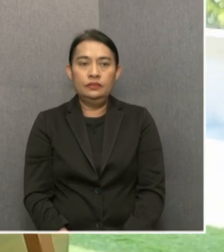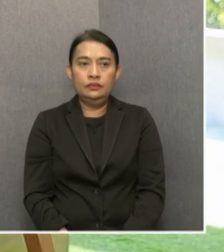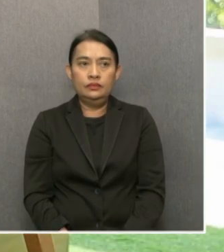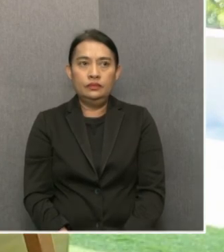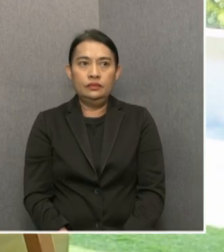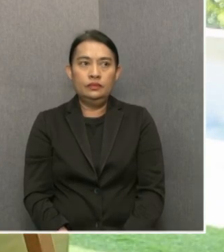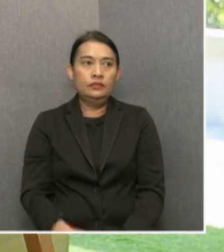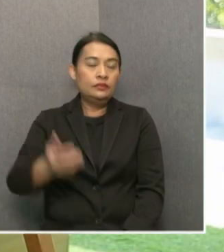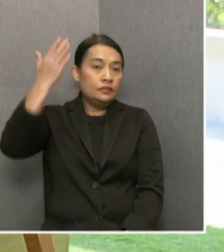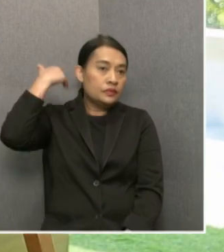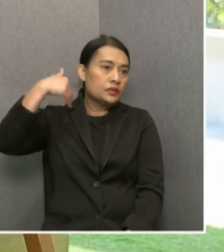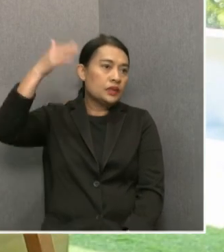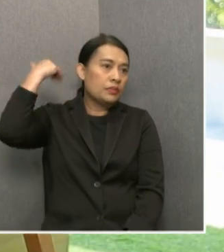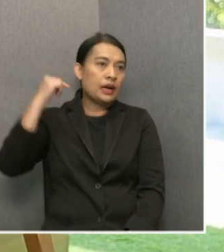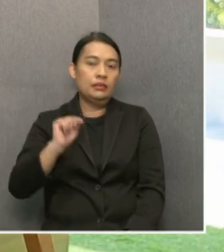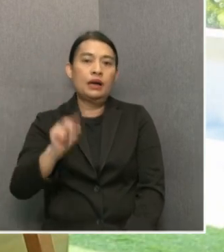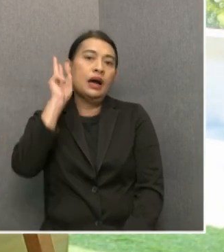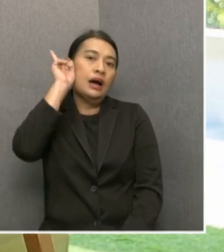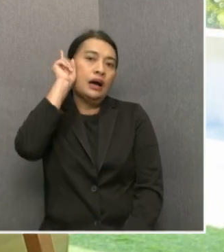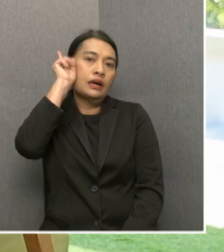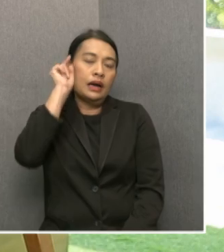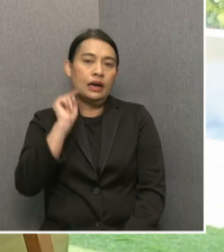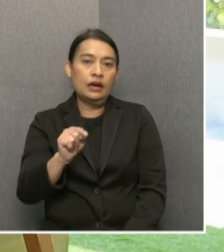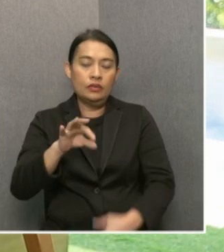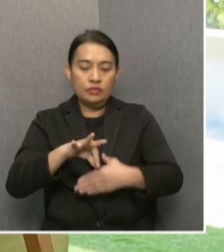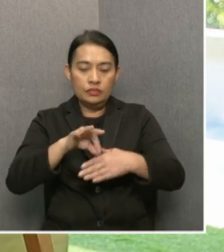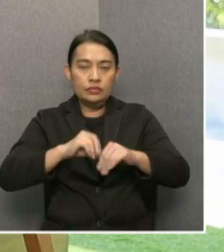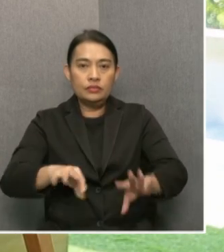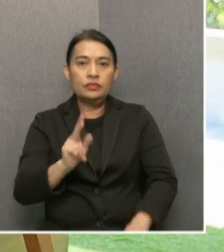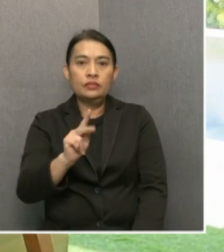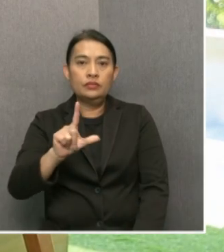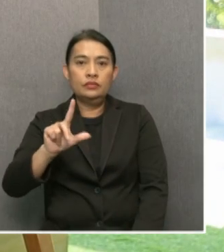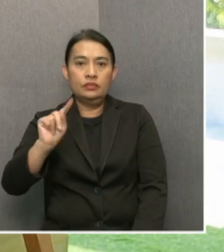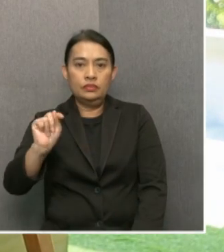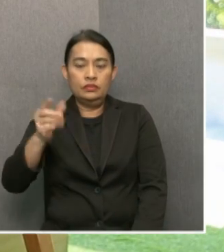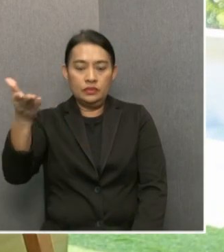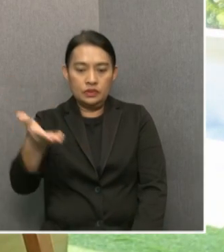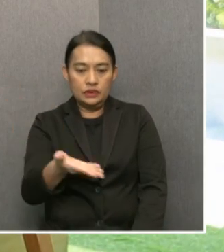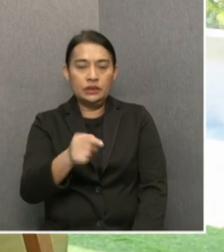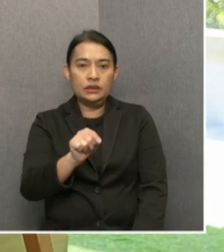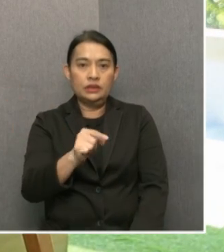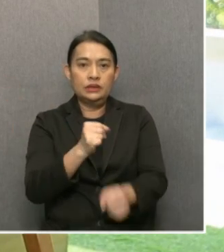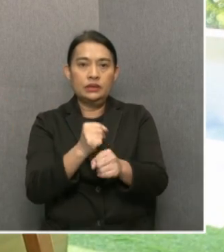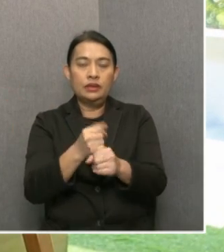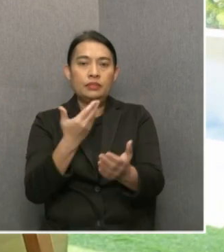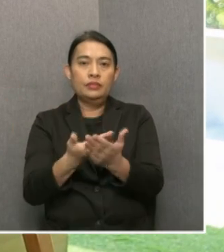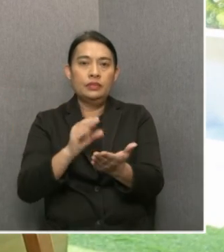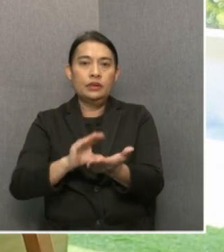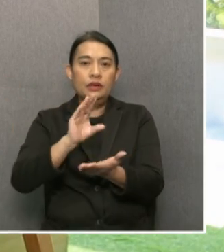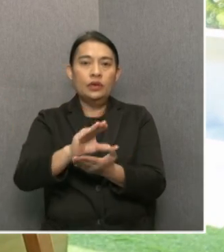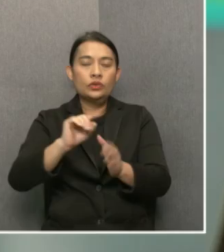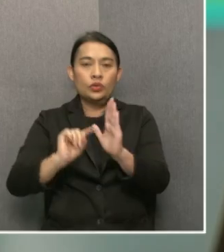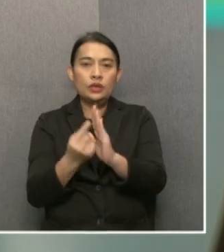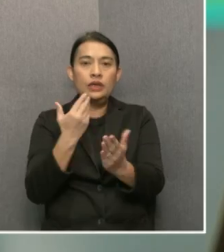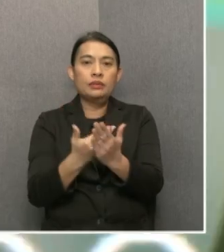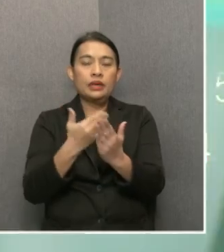ที่ผ่านมาค่ะมีการแชร์ข่าวว่ากลต.ค่ะเชิญชวนลงทุนผ่านเพจเริ่มต้นเพียงแค่หลักพันค่ะเรื่องนี้เป็นเรื่องจริงหรือ